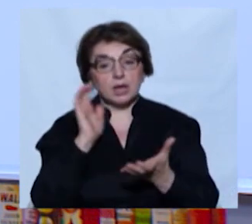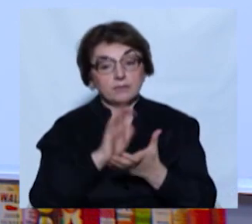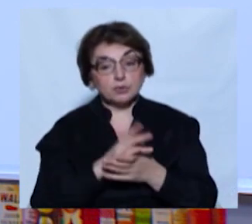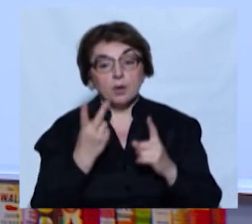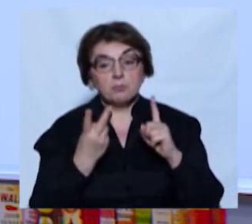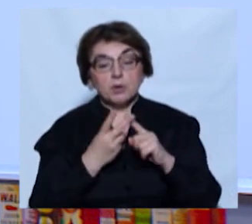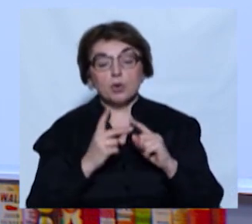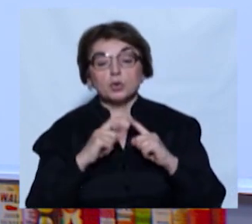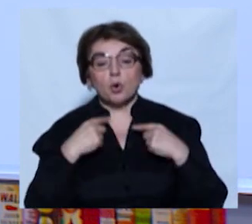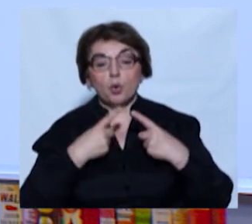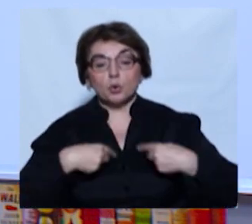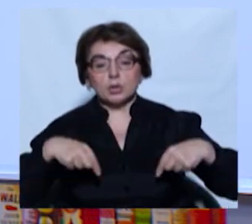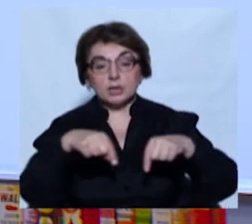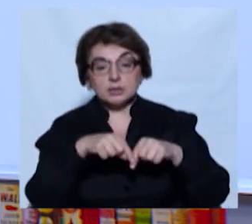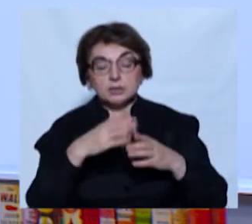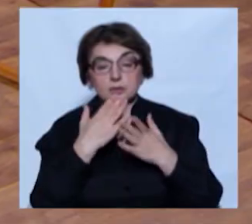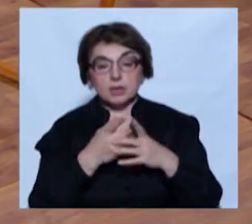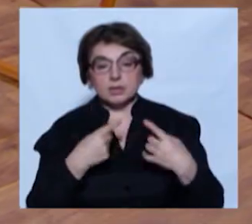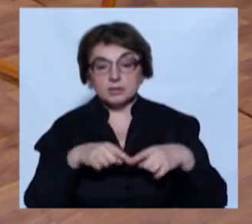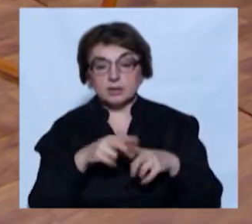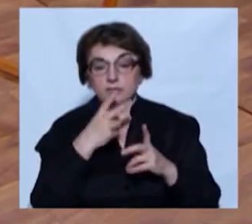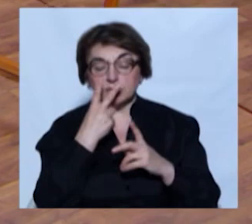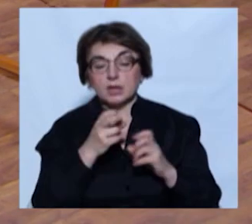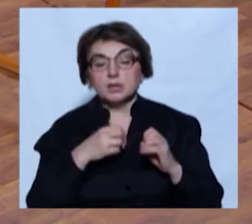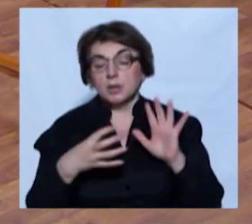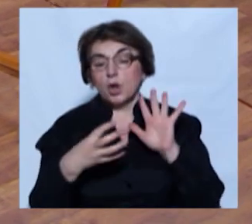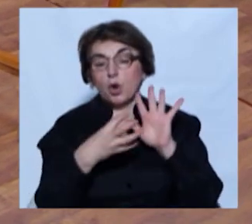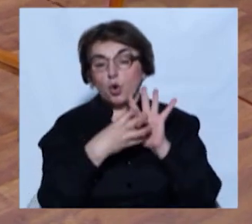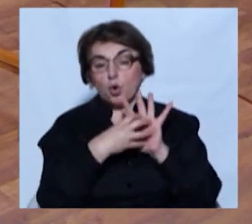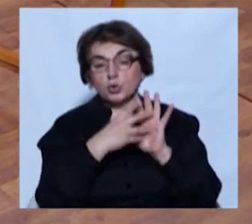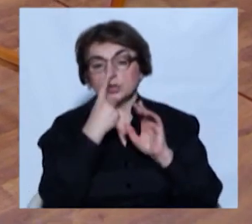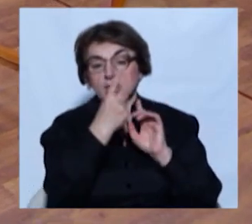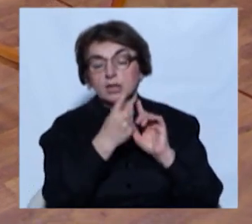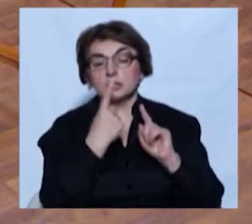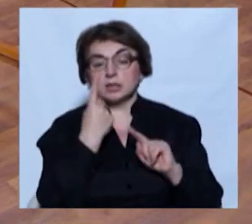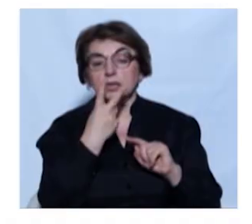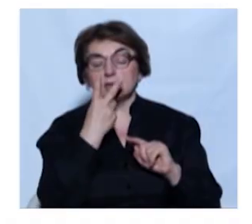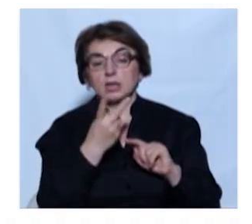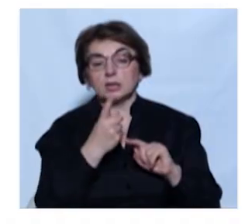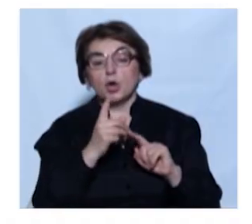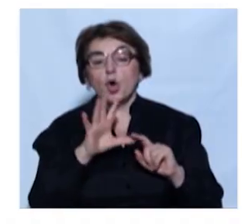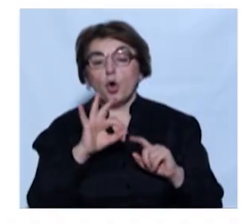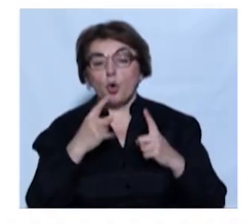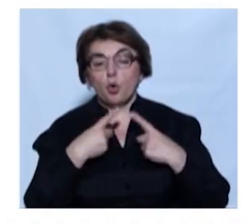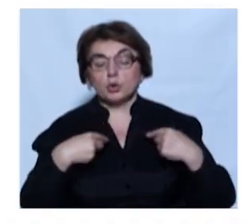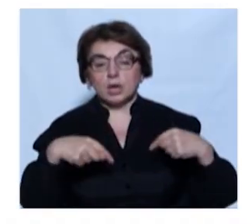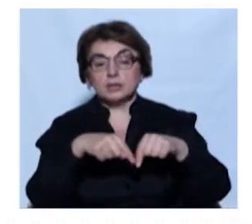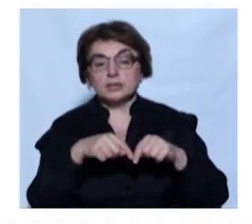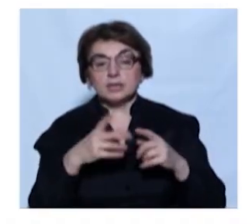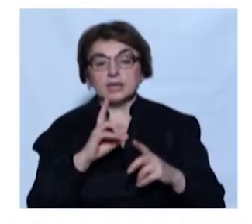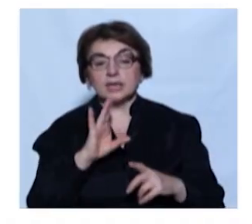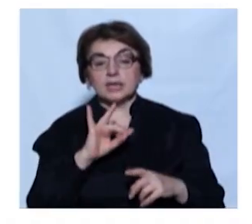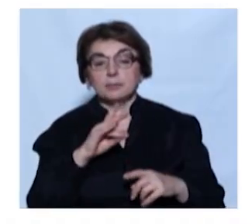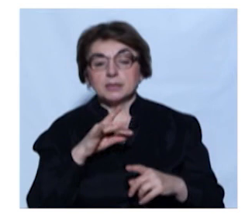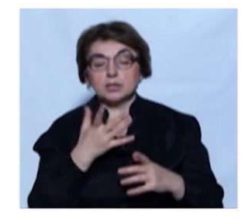მეორე ორგანიზაცია, მე ისევ გამოვაჩენ აი ამ ლოგოს და წეღან ვახსენე კიდეც ორგანიზაცია გრინპისი.